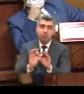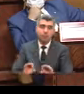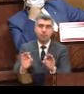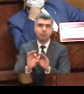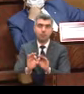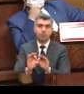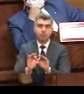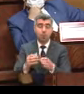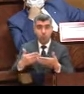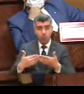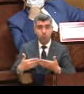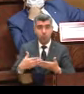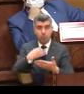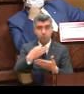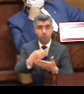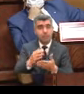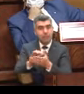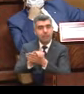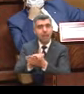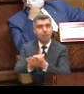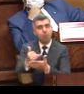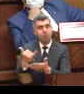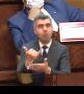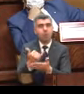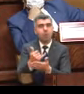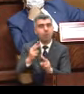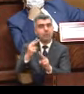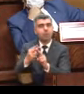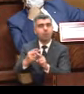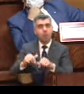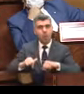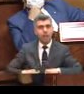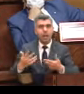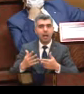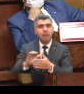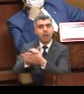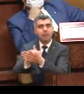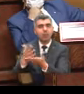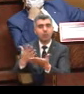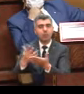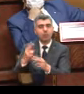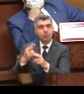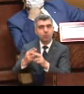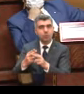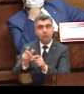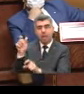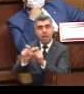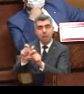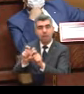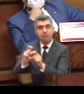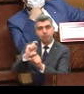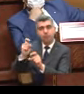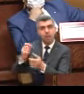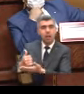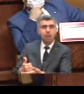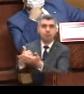كنتكلموا عليهم اليوم، يعني خص يكون تضامن، وهذا هو الاسم ديال الوزارة، وخص يكون تضامن مع الناس اللي ما صابت ما تاكل. اما